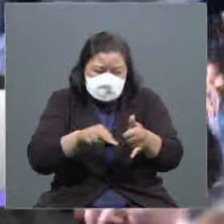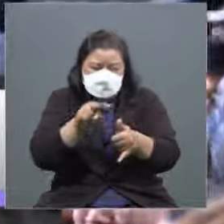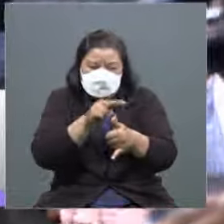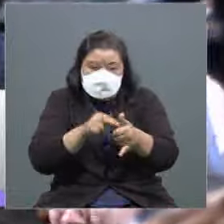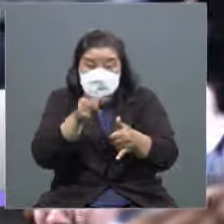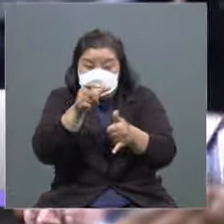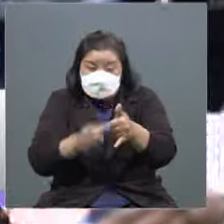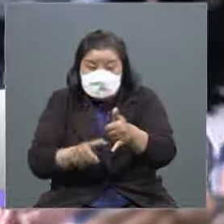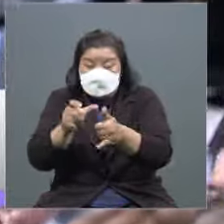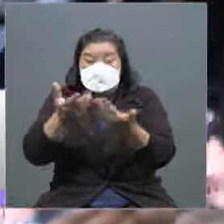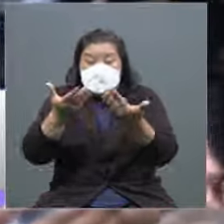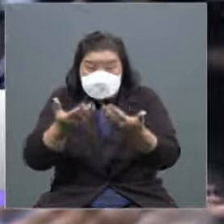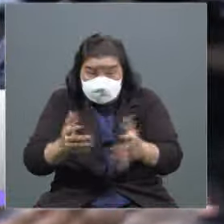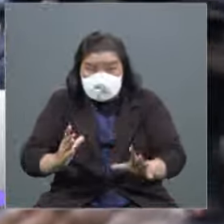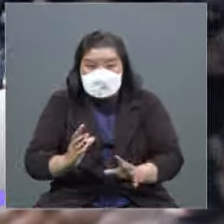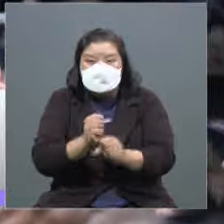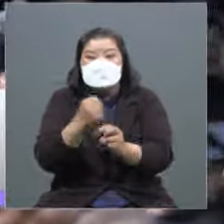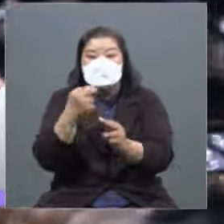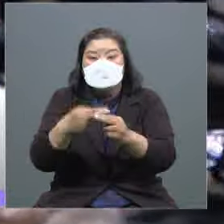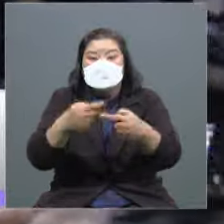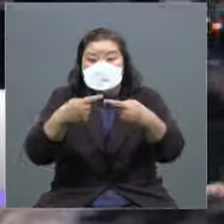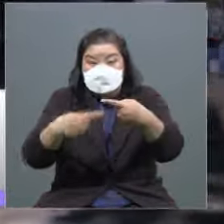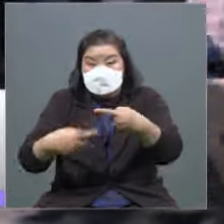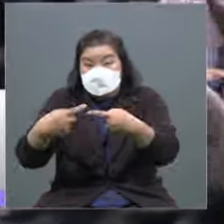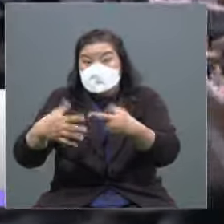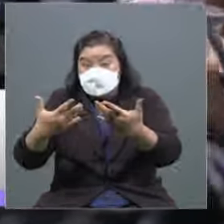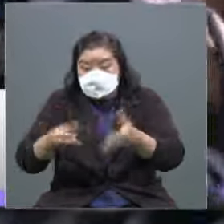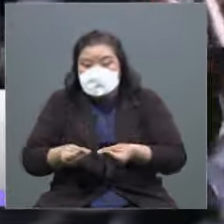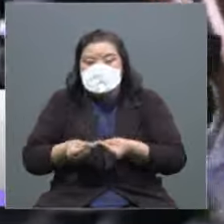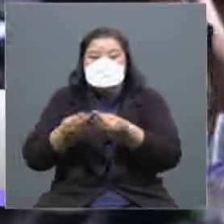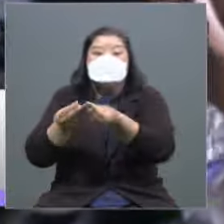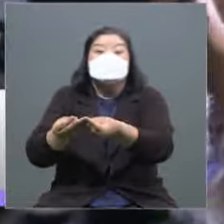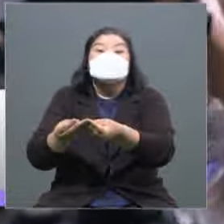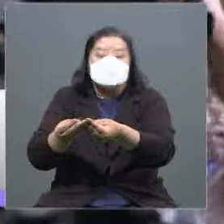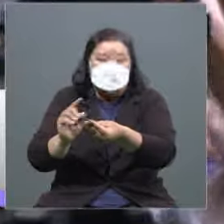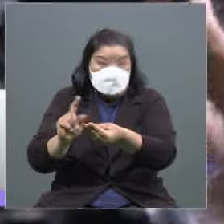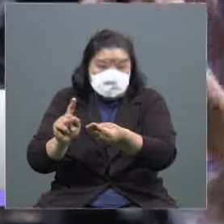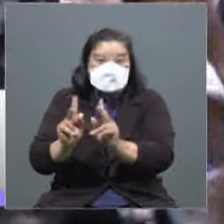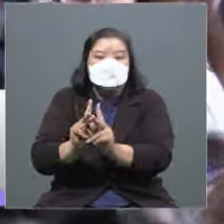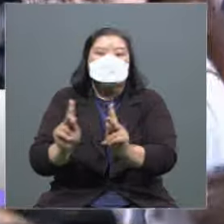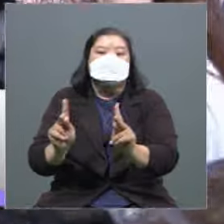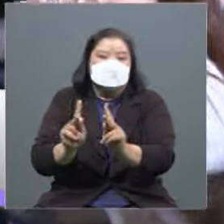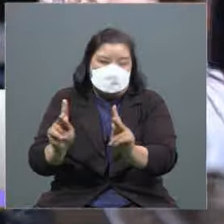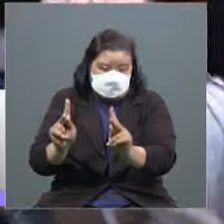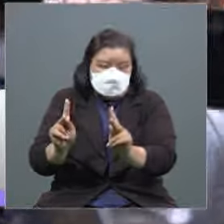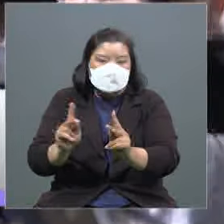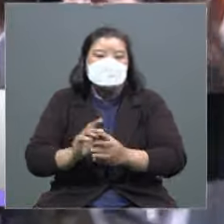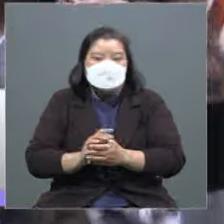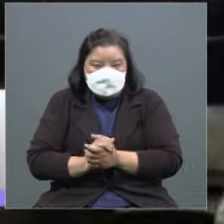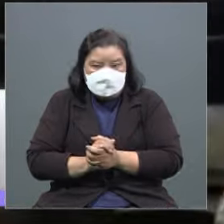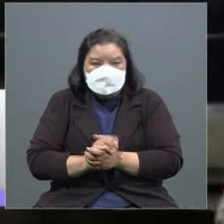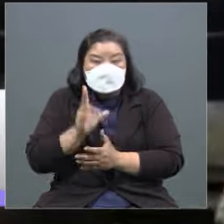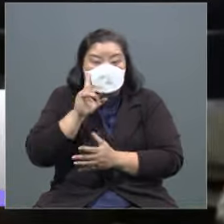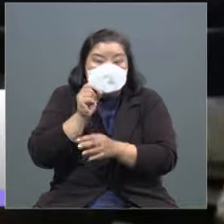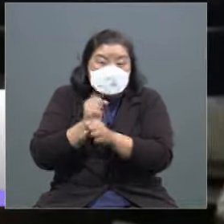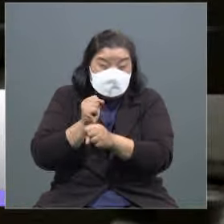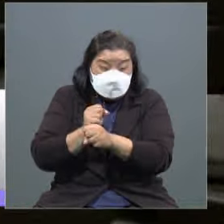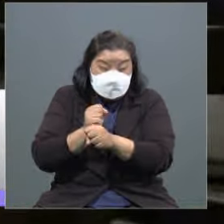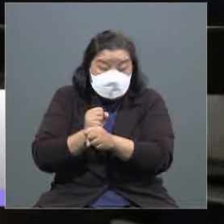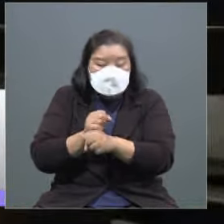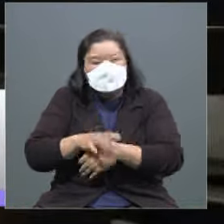ก่อนที่จะส่งไปที่คณะกรรมการกฤษฎีกานะครับเพื่อให้ขั้นตอนเนี่ยมันเกิดเป็นความรวดเร็วนะครับสื่อหลายสำนักมีการคาด